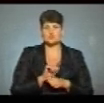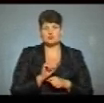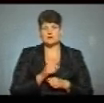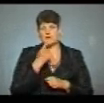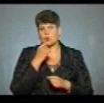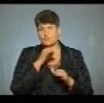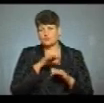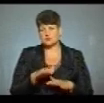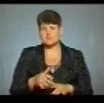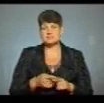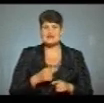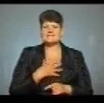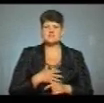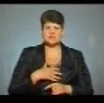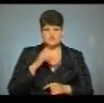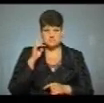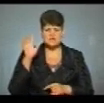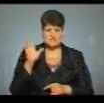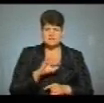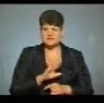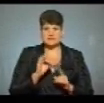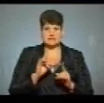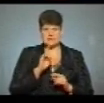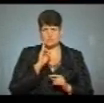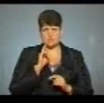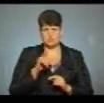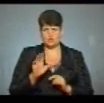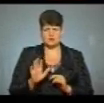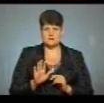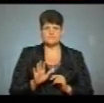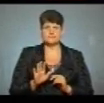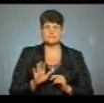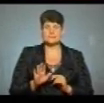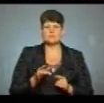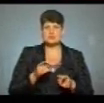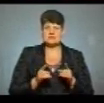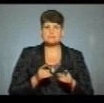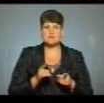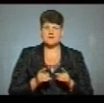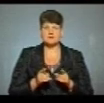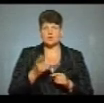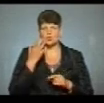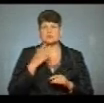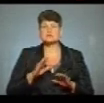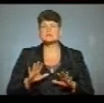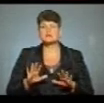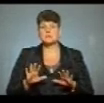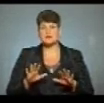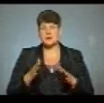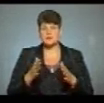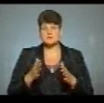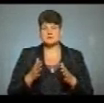кровотечі. Це важливо знати всім, не тільки молодим людям, тому що насправді, коли трапляються